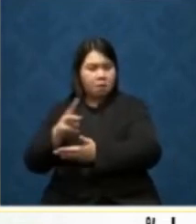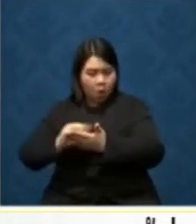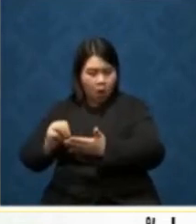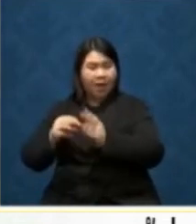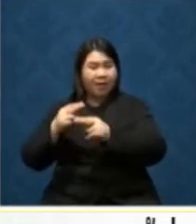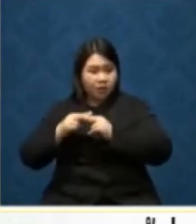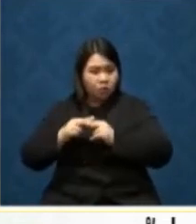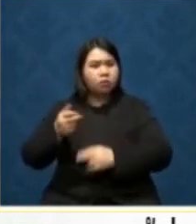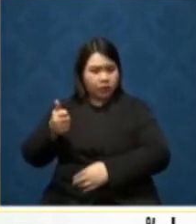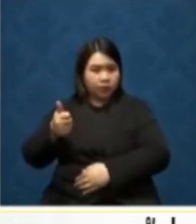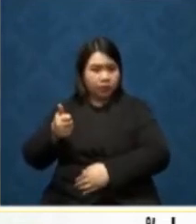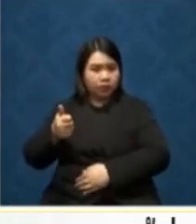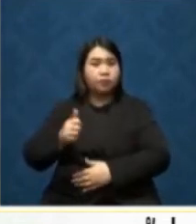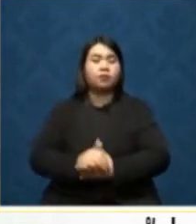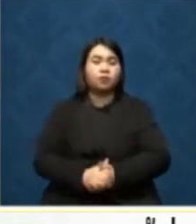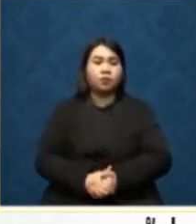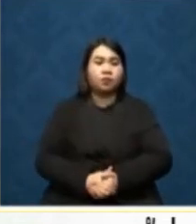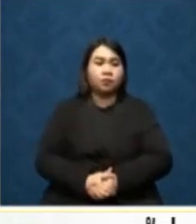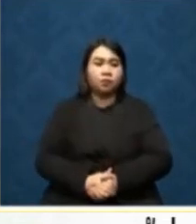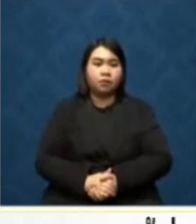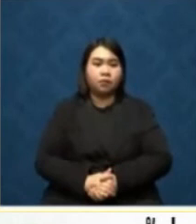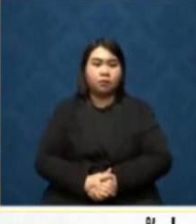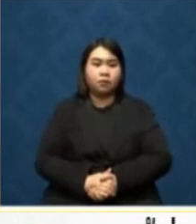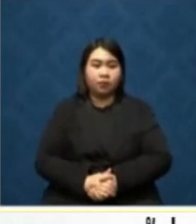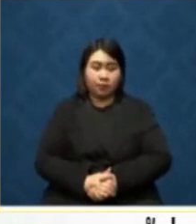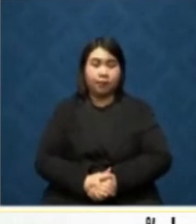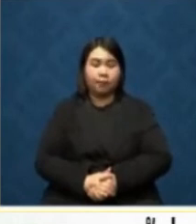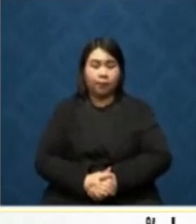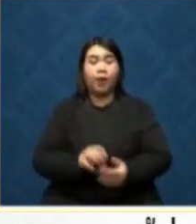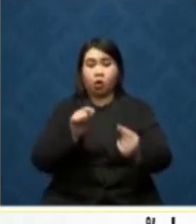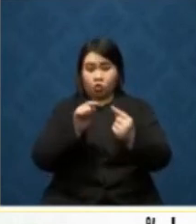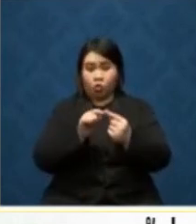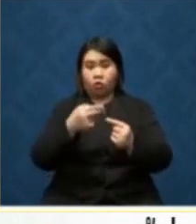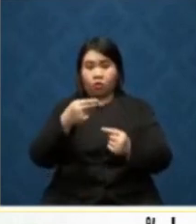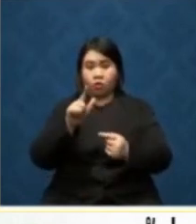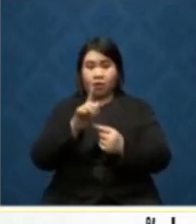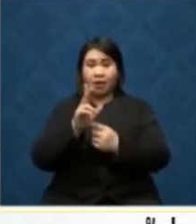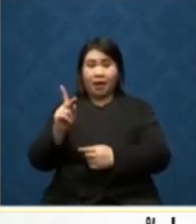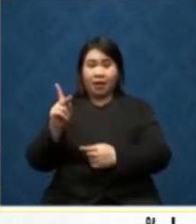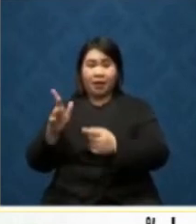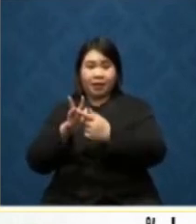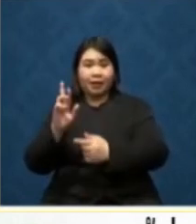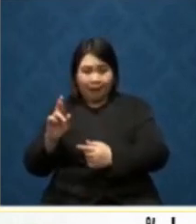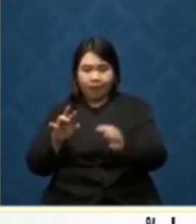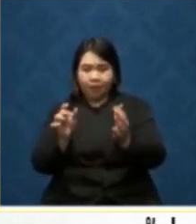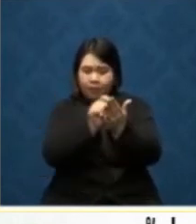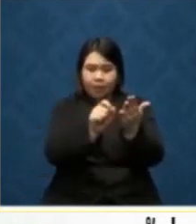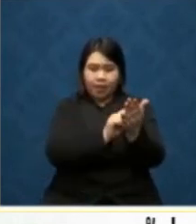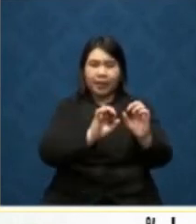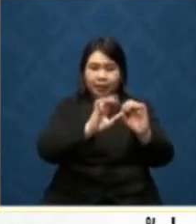นั้นเป็มหาลยเอกชนที่ใช้มุนธิประเด็จึมีอยู่ว่า